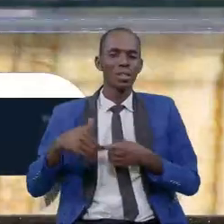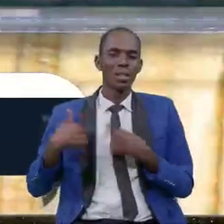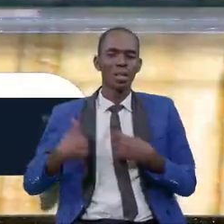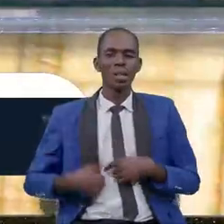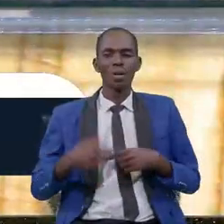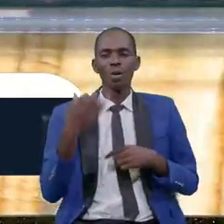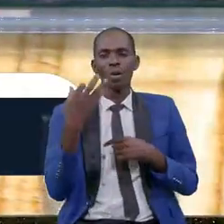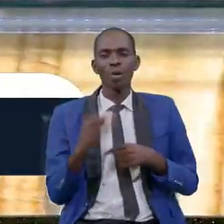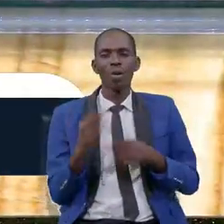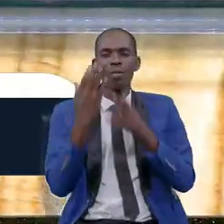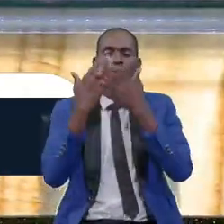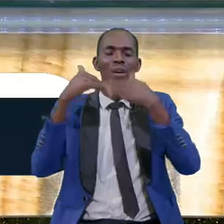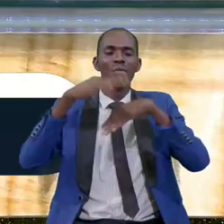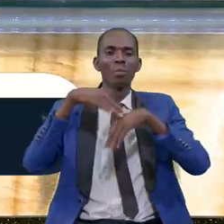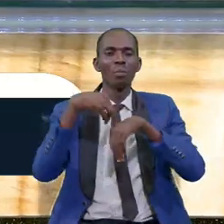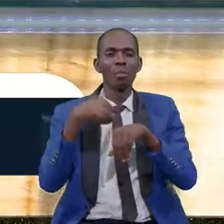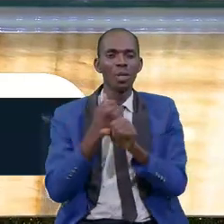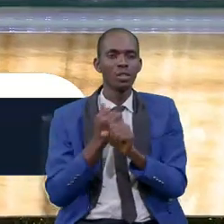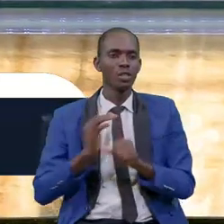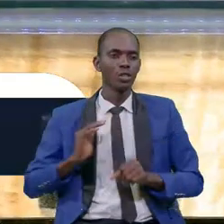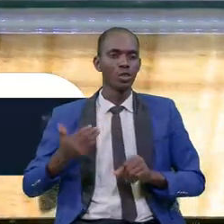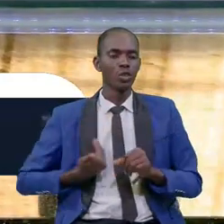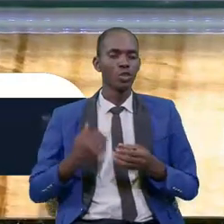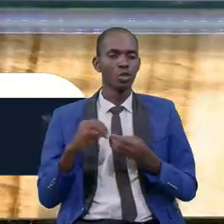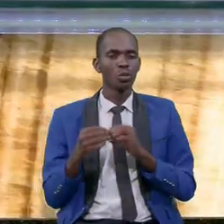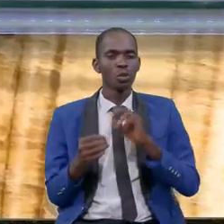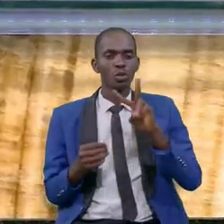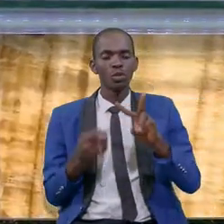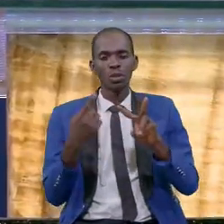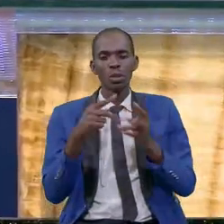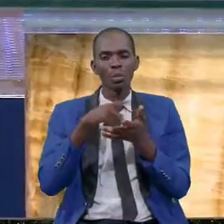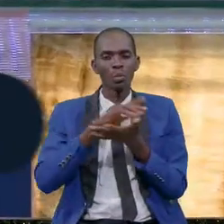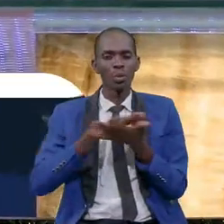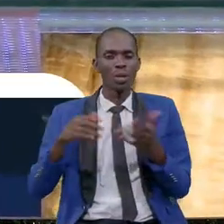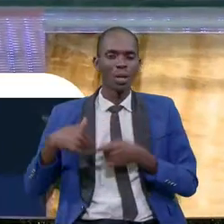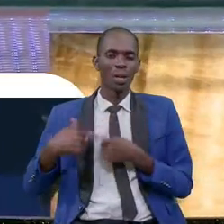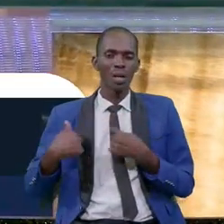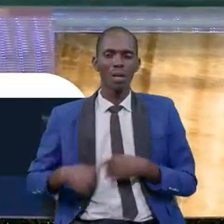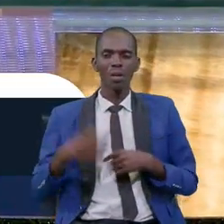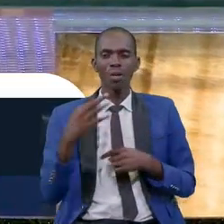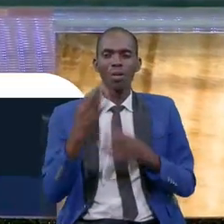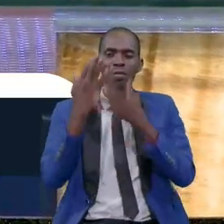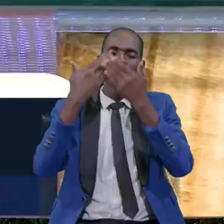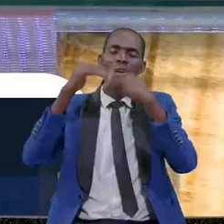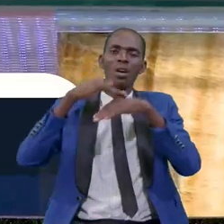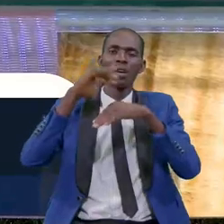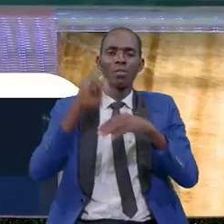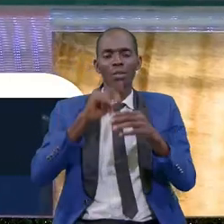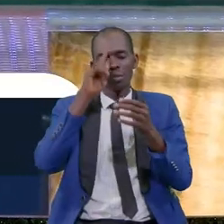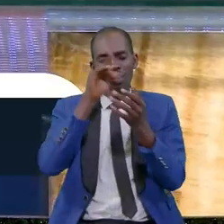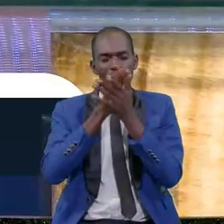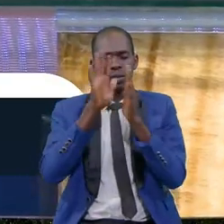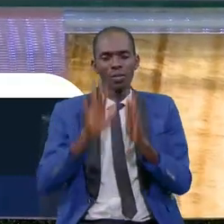les mains pures des âmes en route pour le ciel. Deux, le cœur pur des saints célestes.